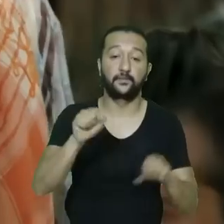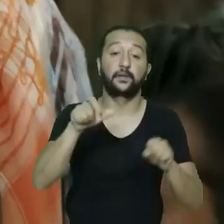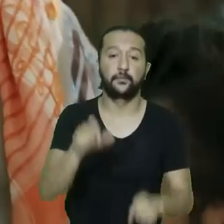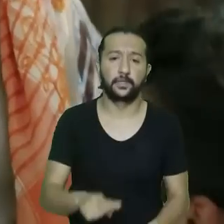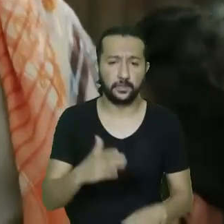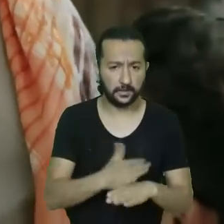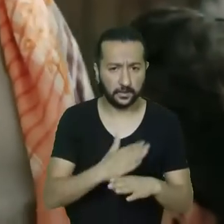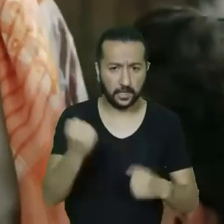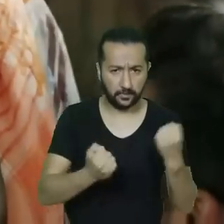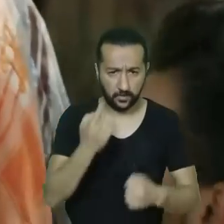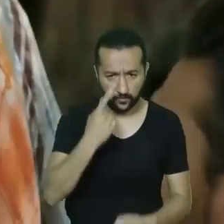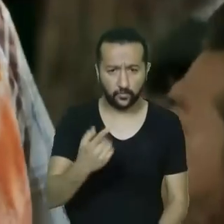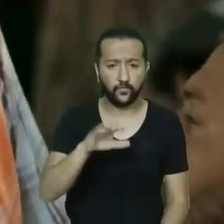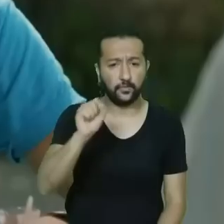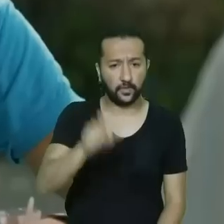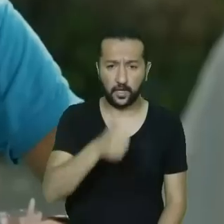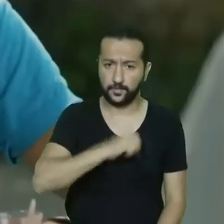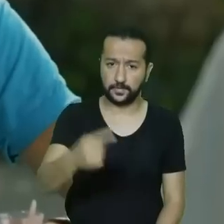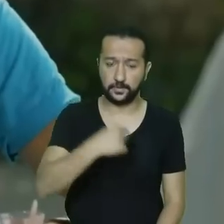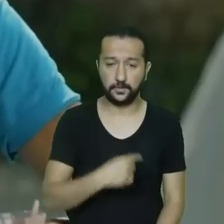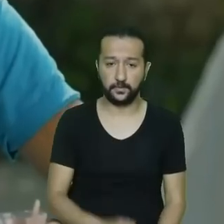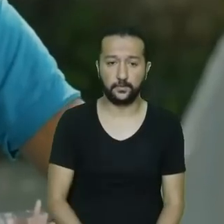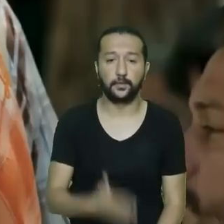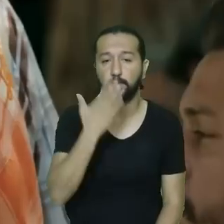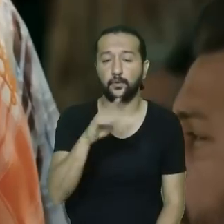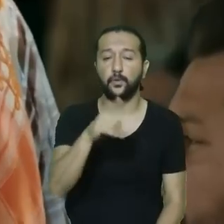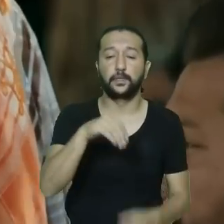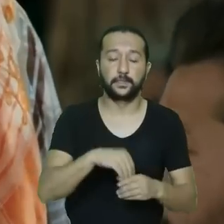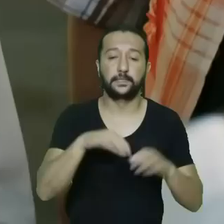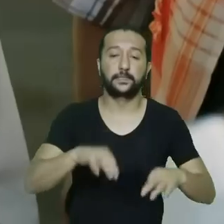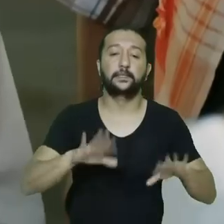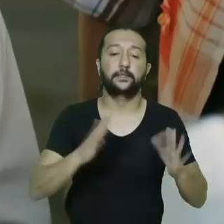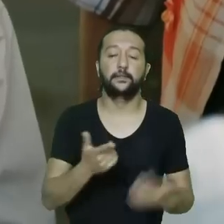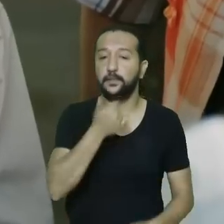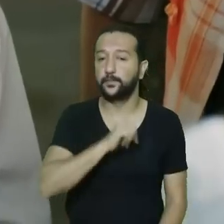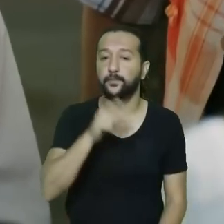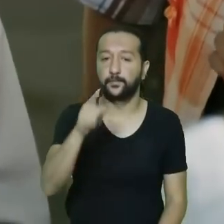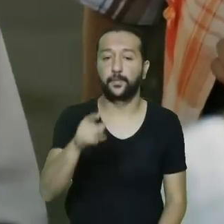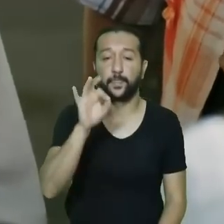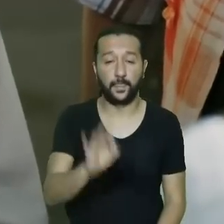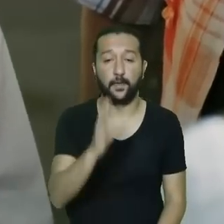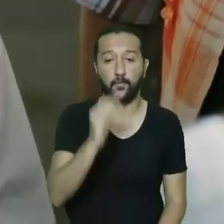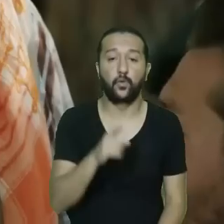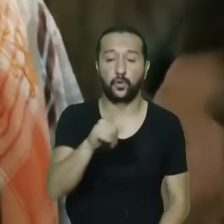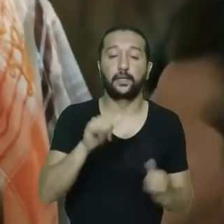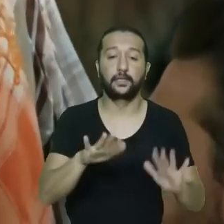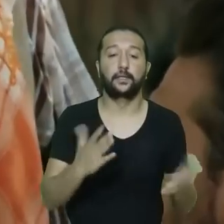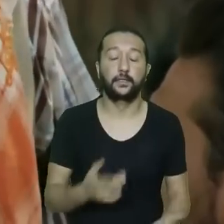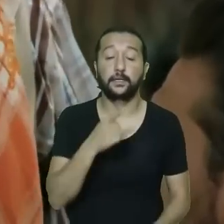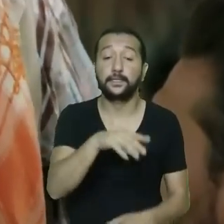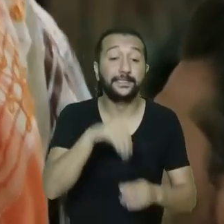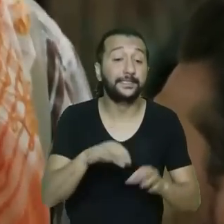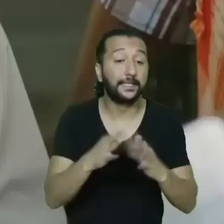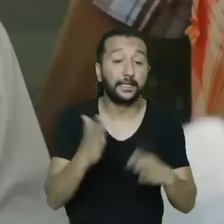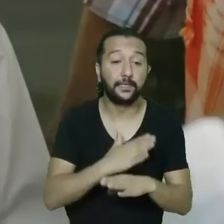veremeyiz. Bir arabayı çok mu görüyorsunuz Fikri abinize? Yok şimdi Fikri abi tam olarak öyle değil de. Tam